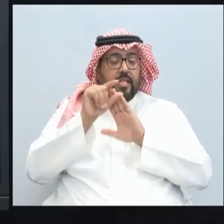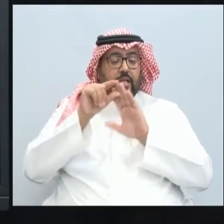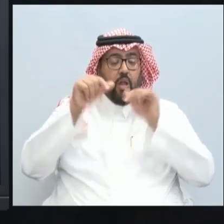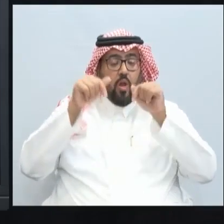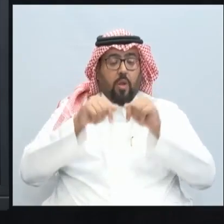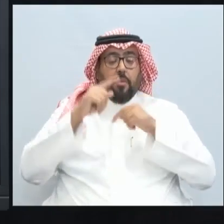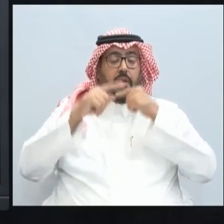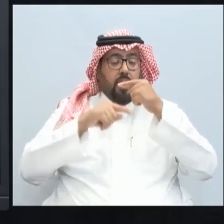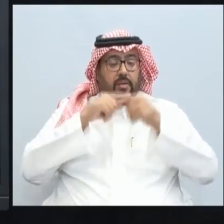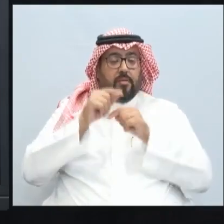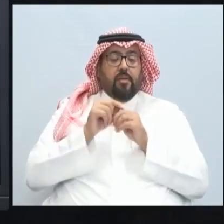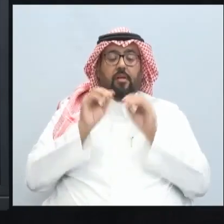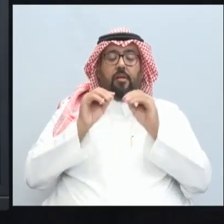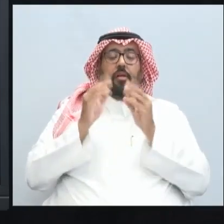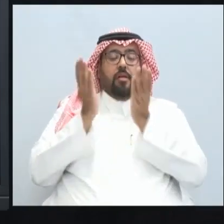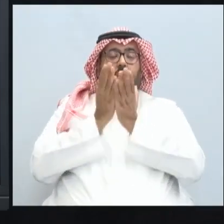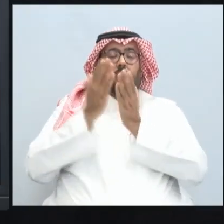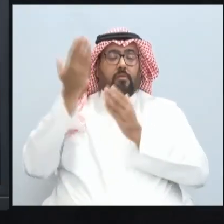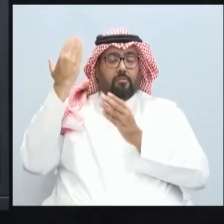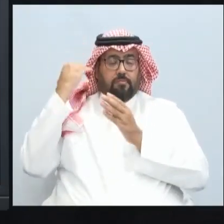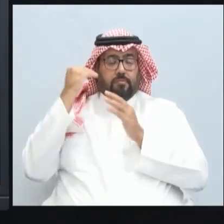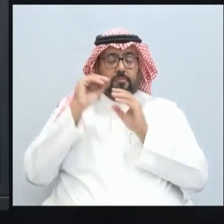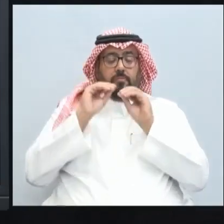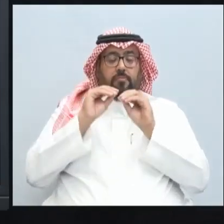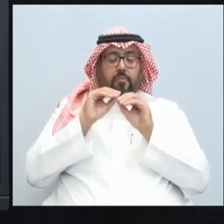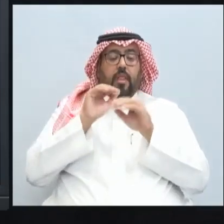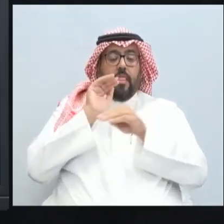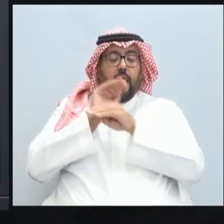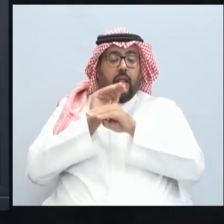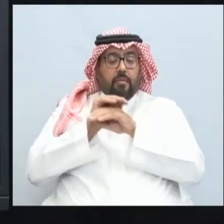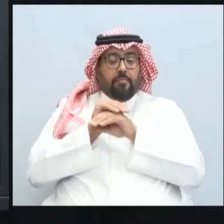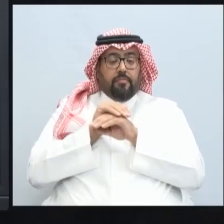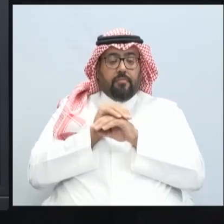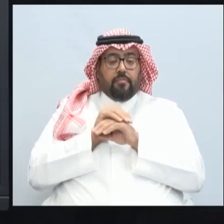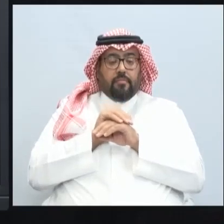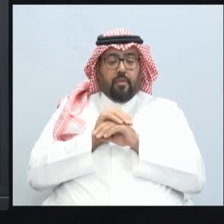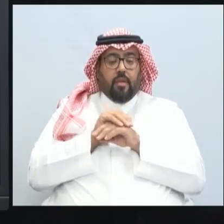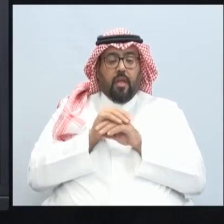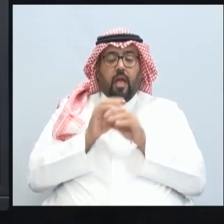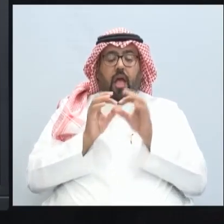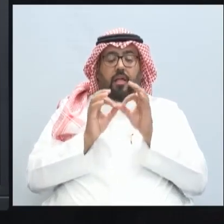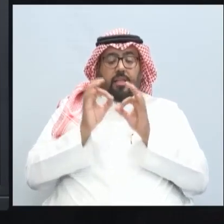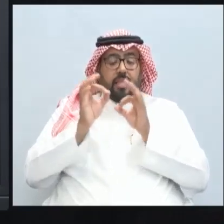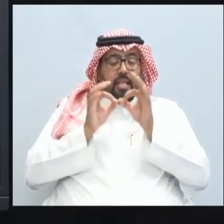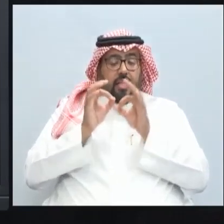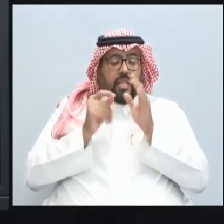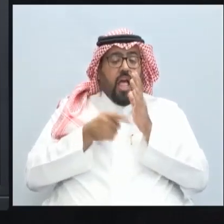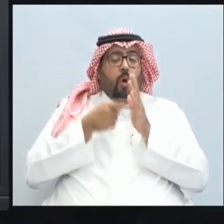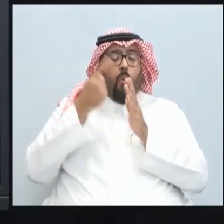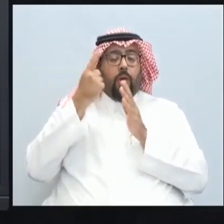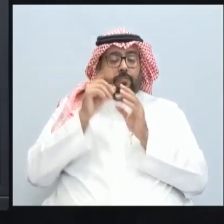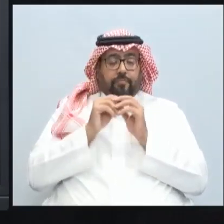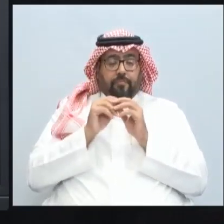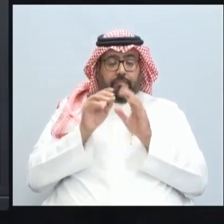نكمل ما اخذناه في الدرس السابق حينما تحدثنا عن اولويات التخطيط